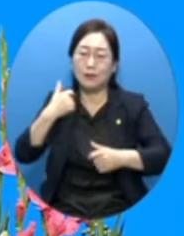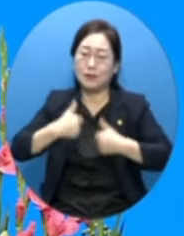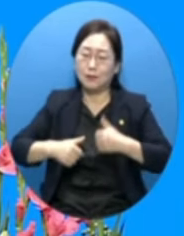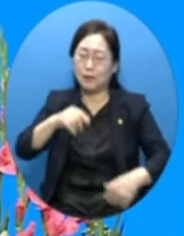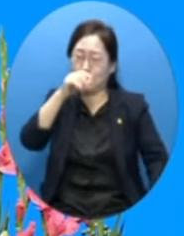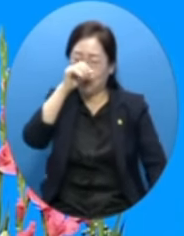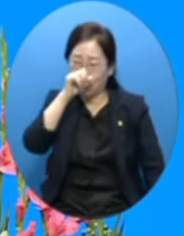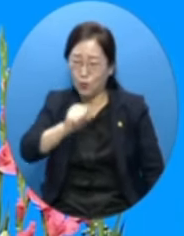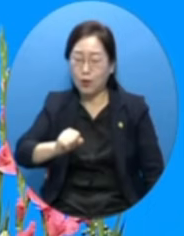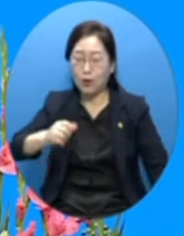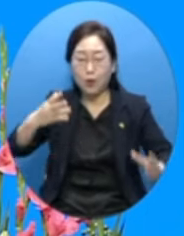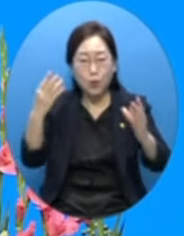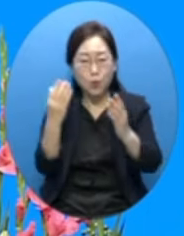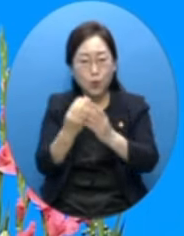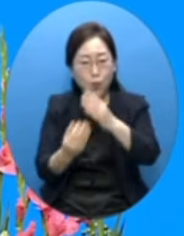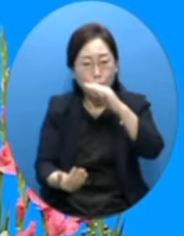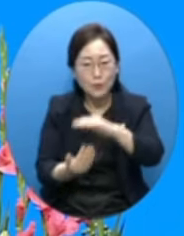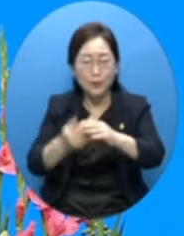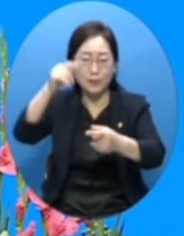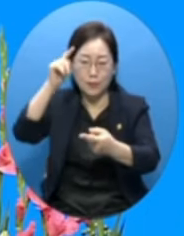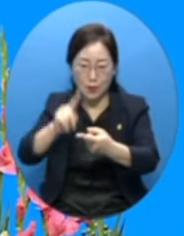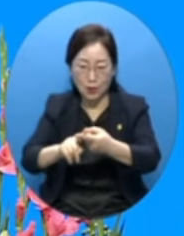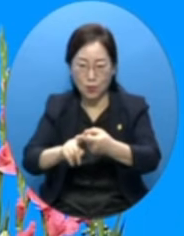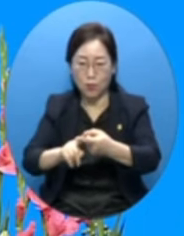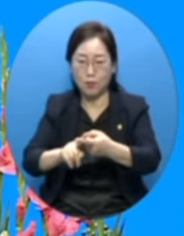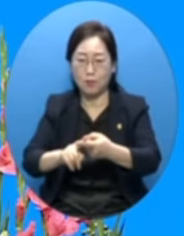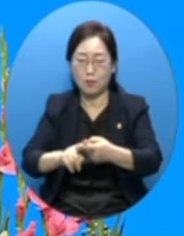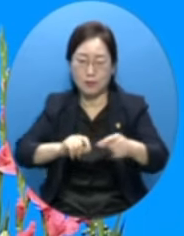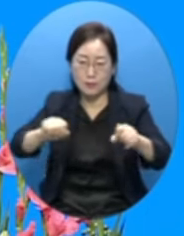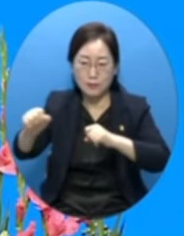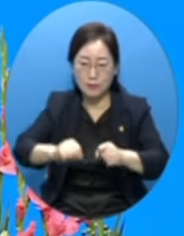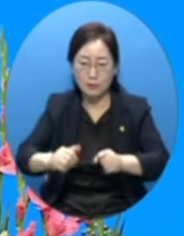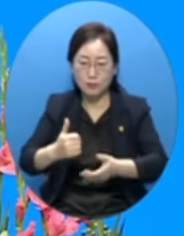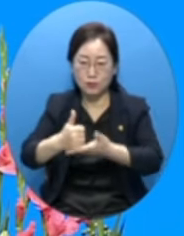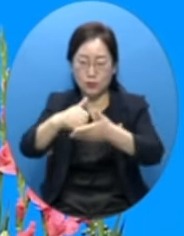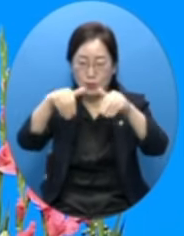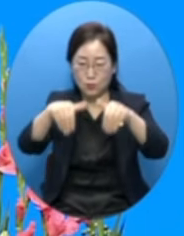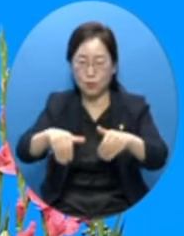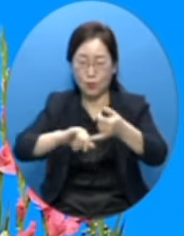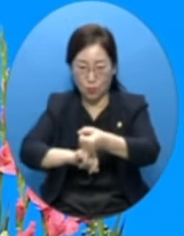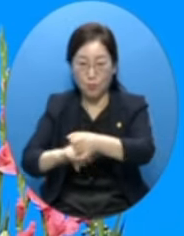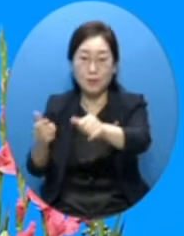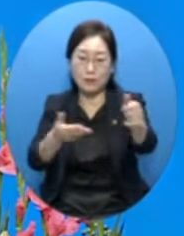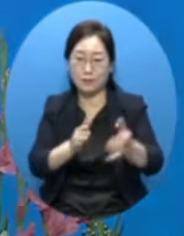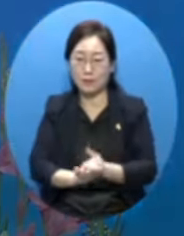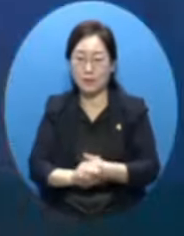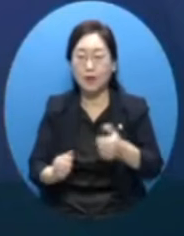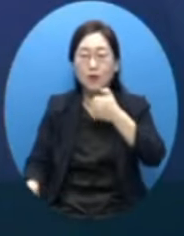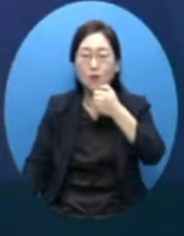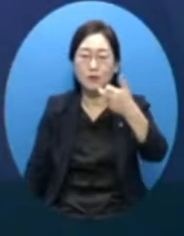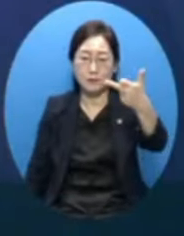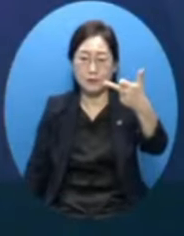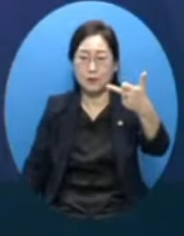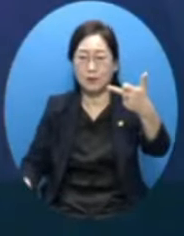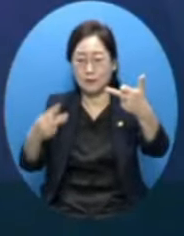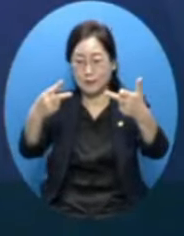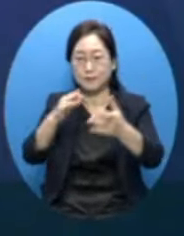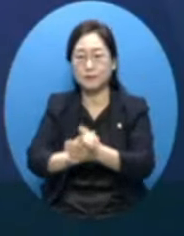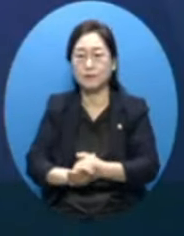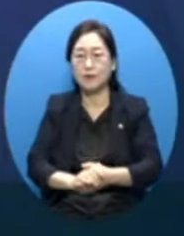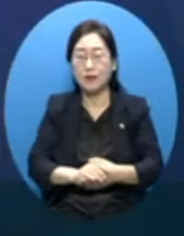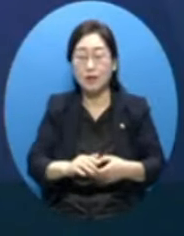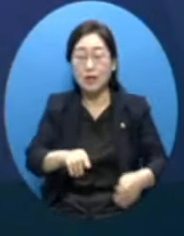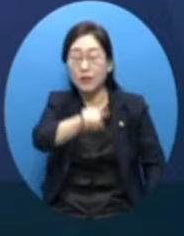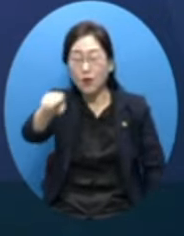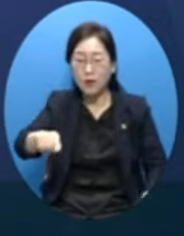선하시고 온전하실 때를 이뤄나가는 주님의 견일꾼들이 다 되시기 바랍니다. 로마서 12장 2절을 말씀합니다. 너희는 이